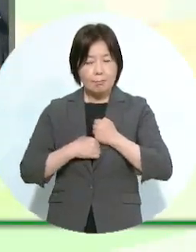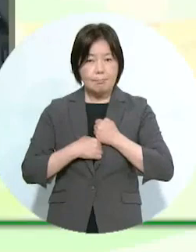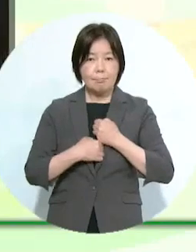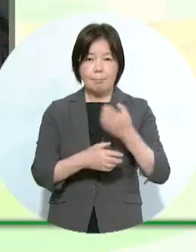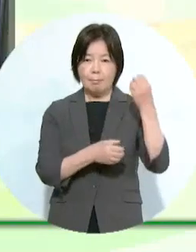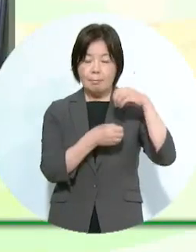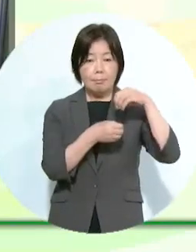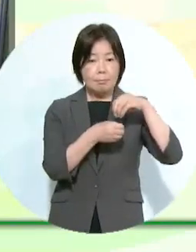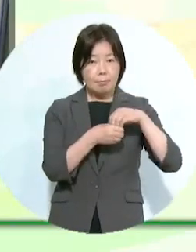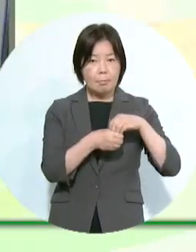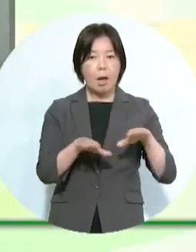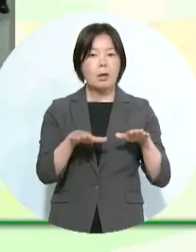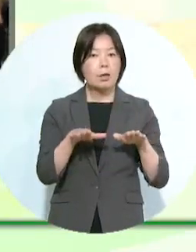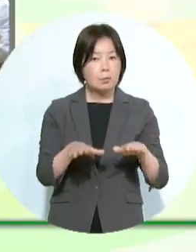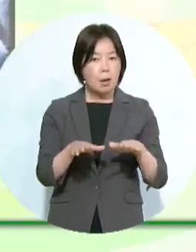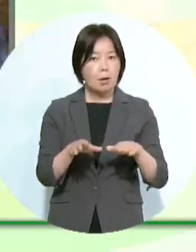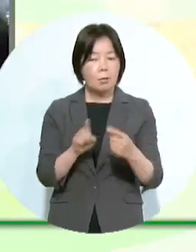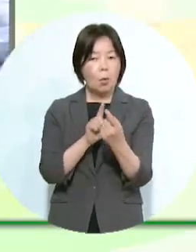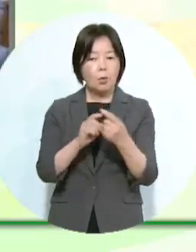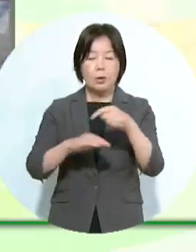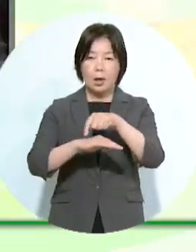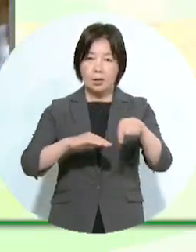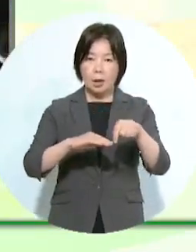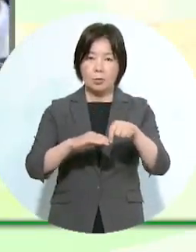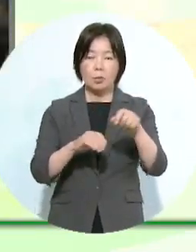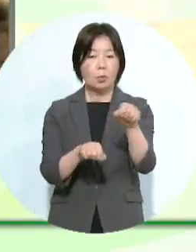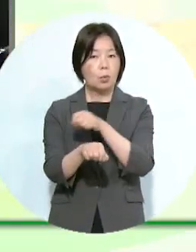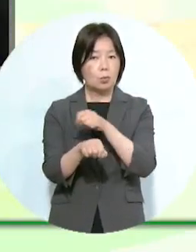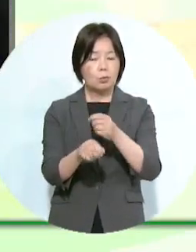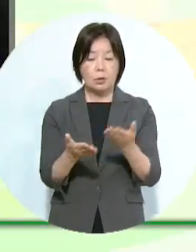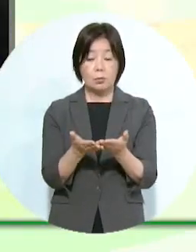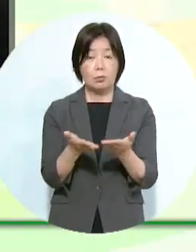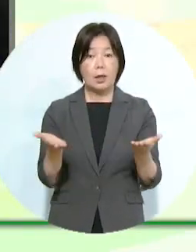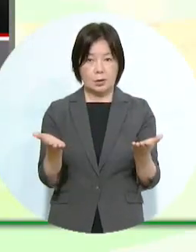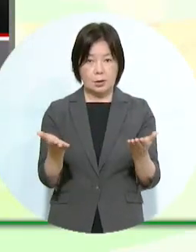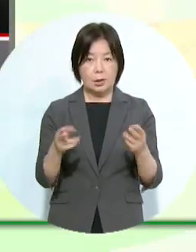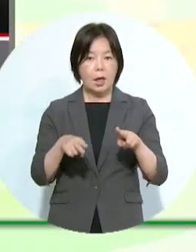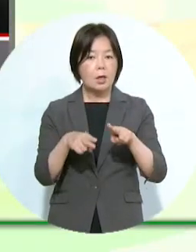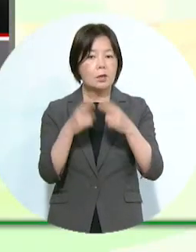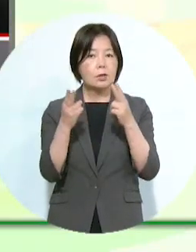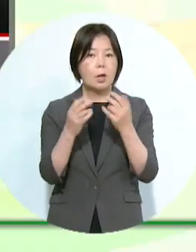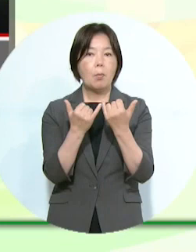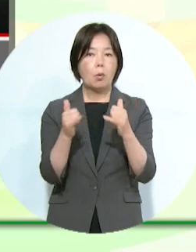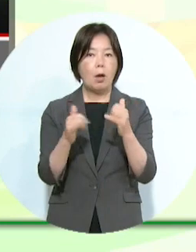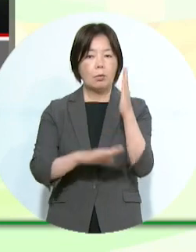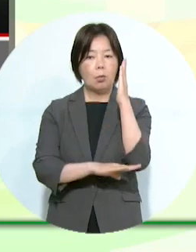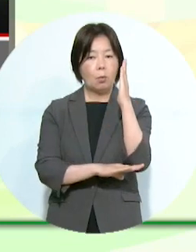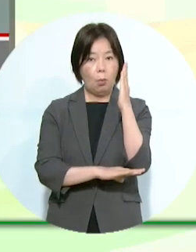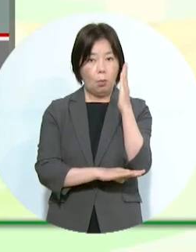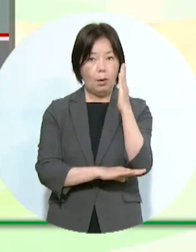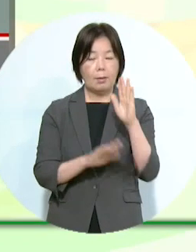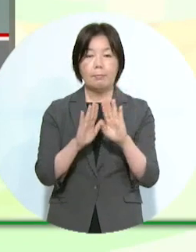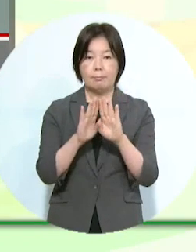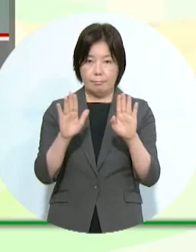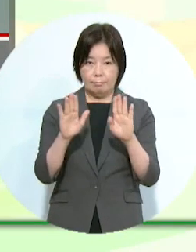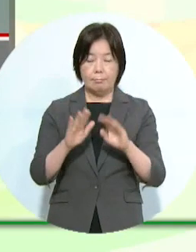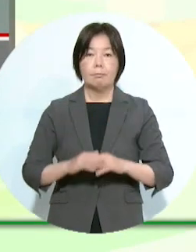の震災対策などについての特別展示や専門家による講演が行われます。